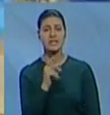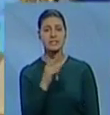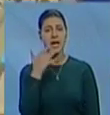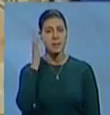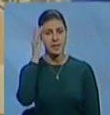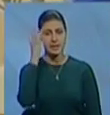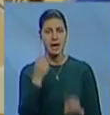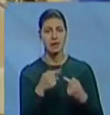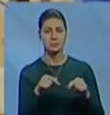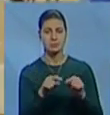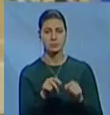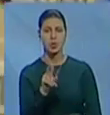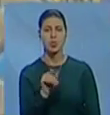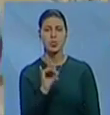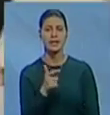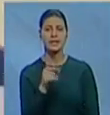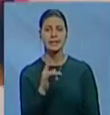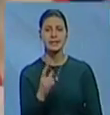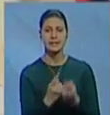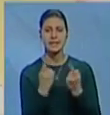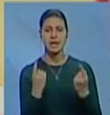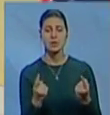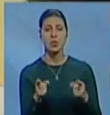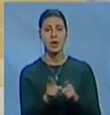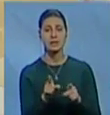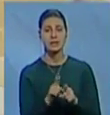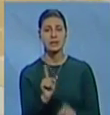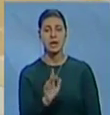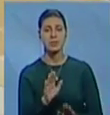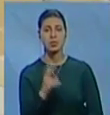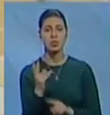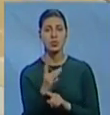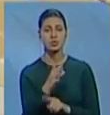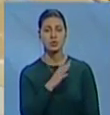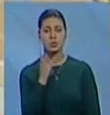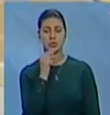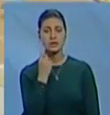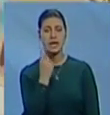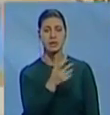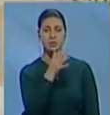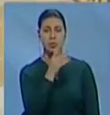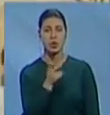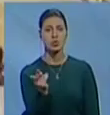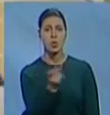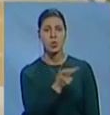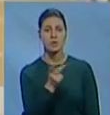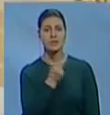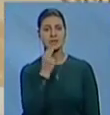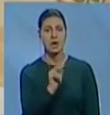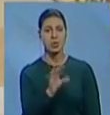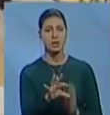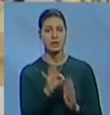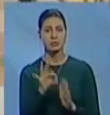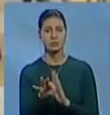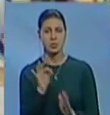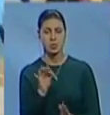ამერიკელ ლეგიონერთან, კორი ჰიგინსთან გაიყო. ასეთი რამ ევროლიგაში მხოლოდ ორჯერ მოხდა, როცა ერთდროულად ორი მოთამაშე საუკეთესოდ